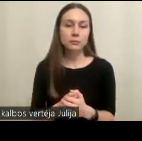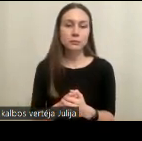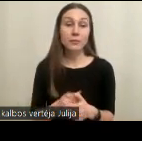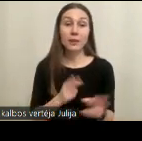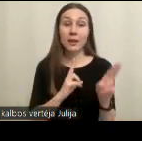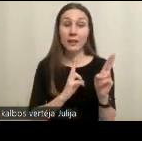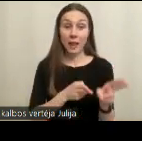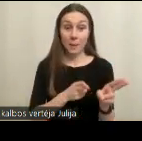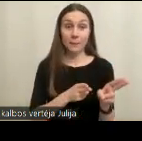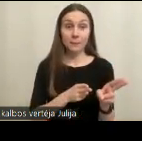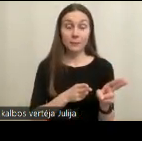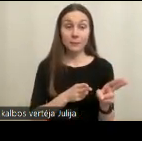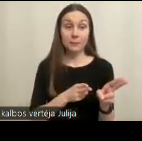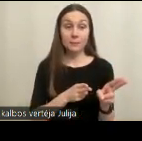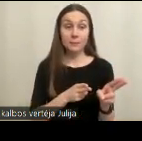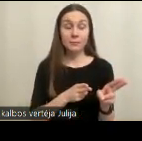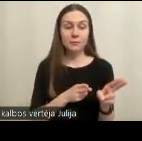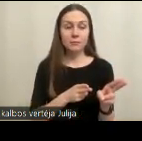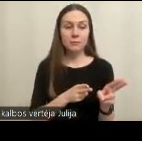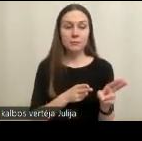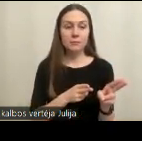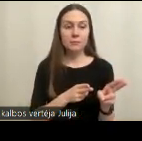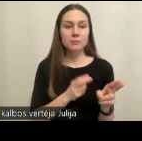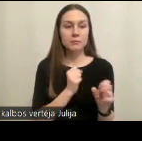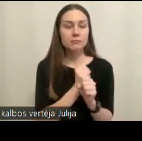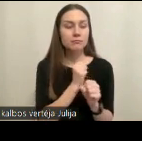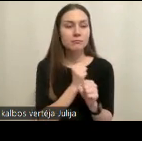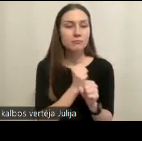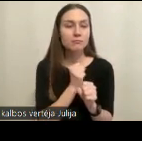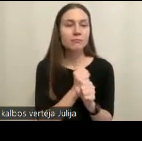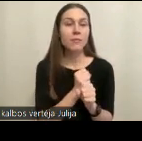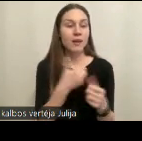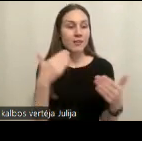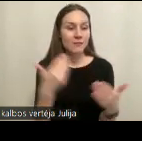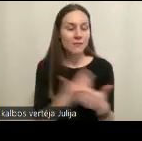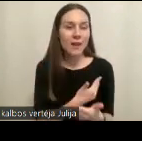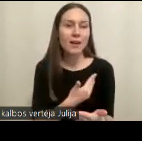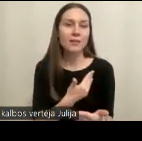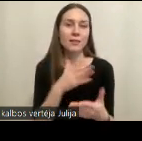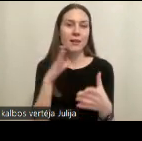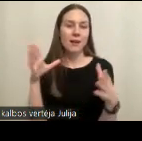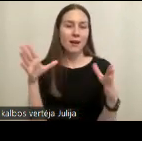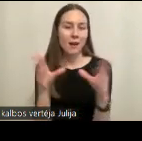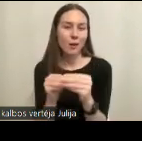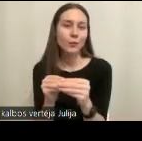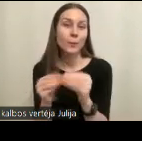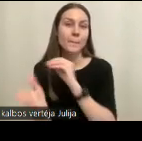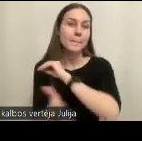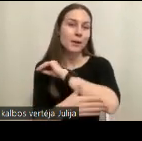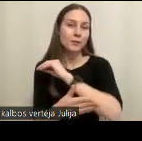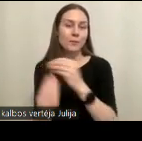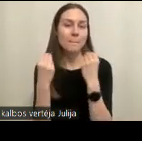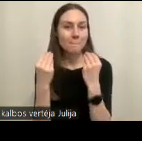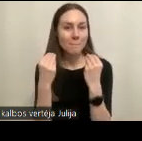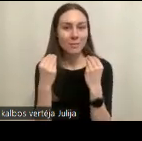Lapkričio mėnesį. Dirbti labai malonu vėl grįžti ir būti su jumis šioje paskutinėje